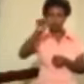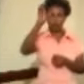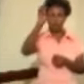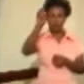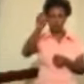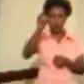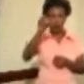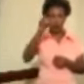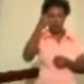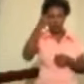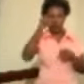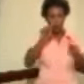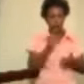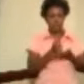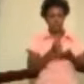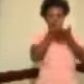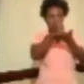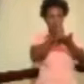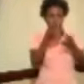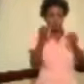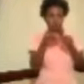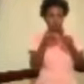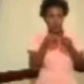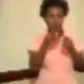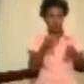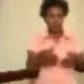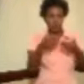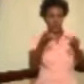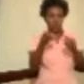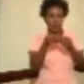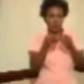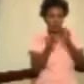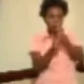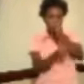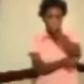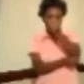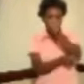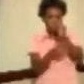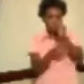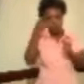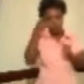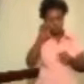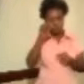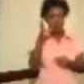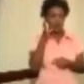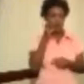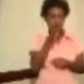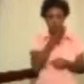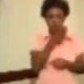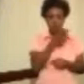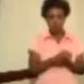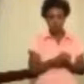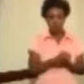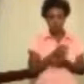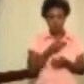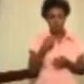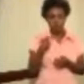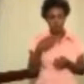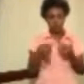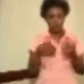petits coups de main, pour aider nous dans la recherche des meilleures techniques, des meilleures formules. Nous gagnons exemple d'autres pays et nous gagnons